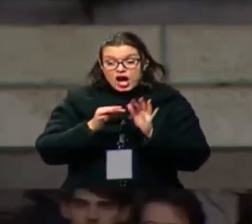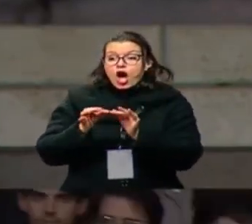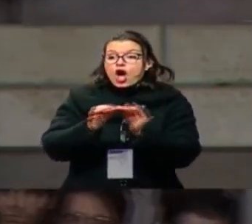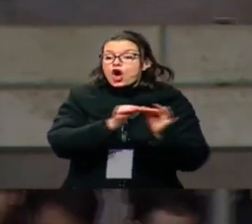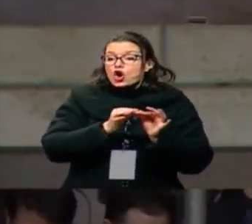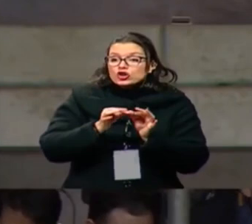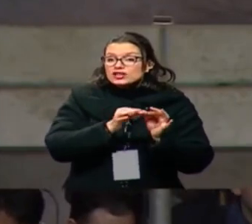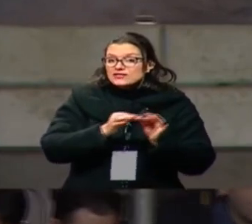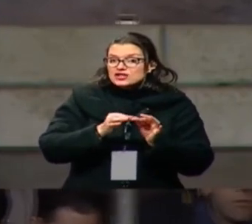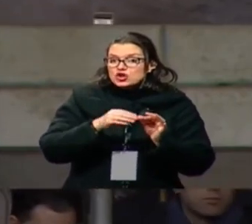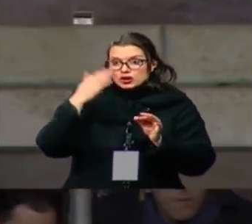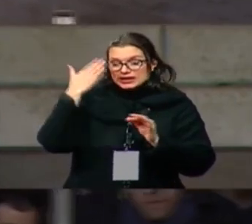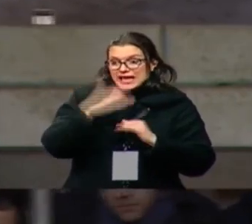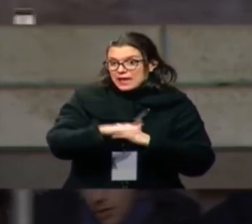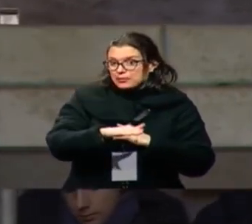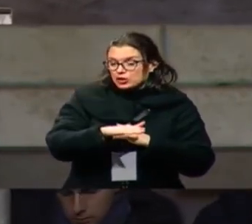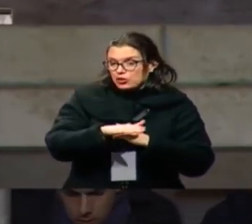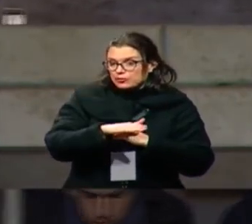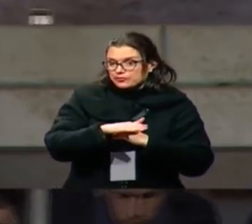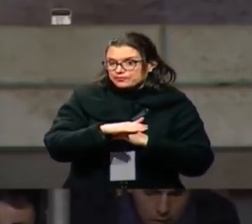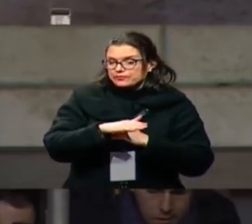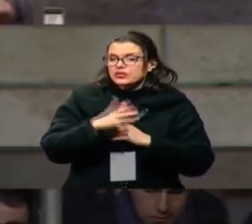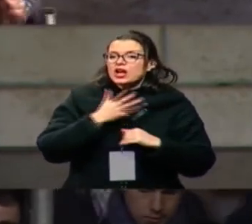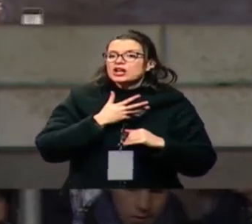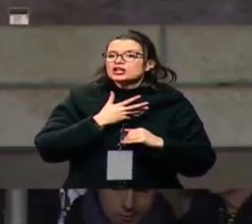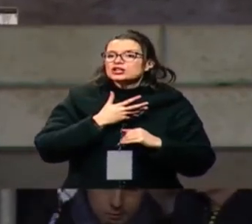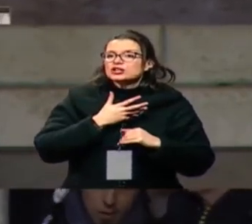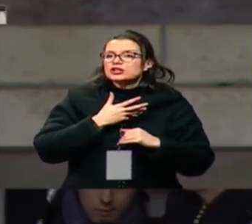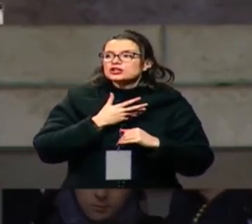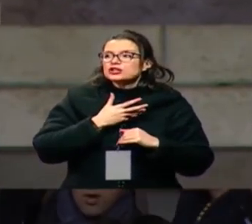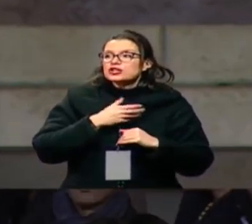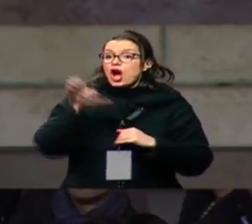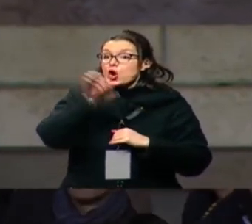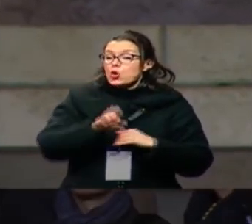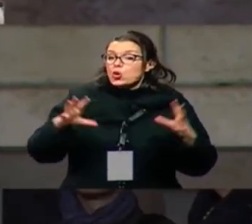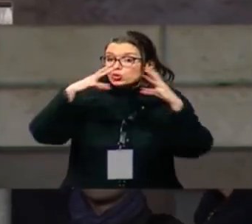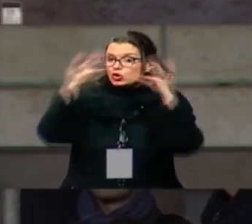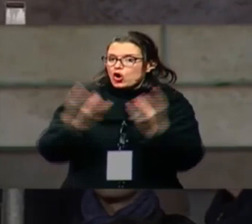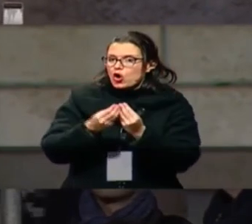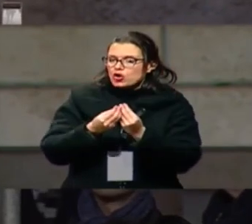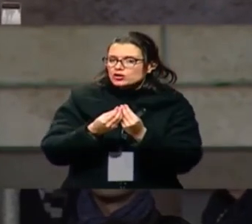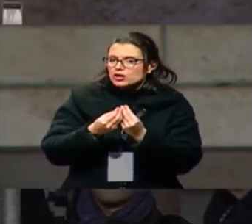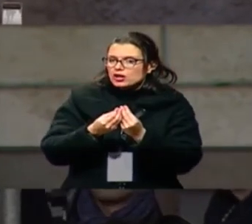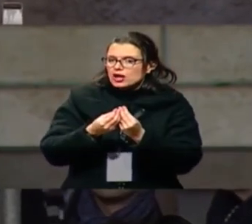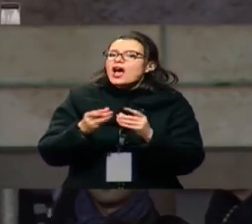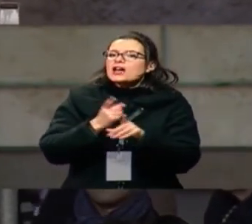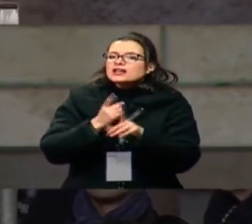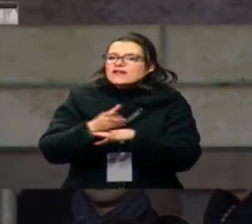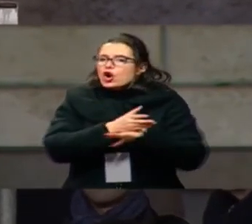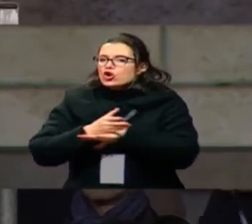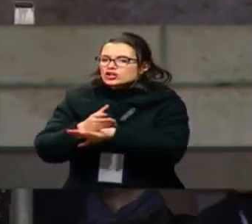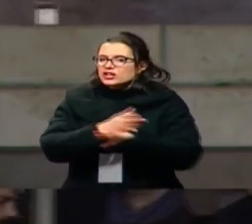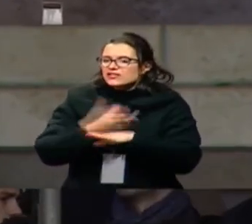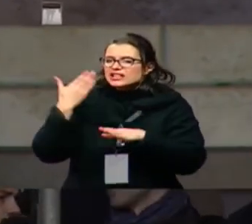l'eurobond cioè un'unione deve condividere i debiti non solo i crediti Anzi soprattutto i debiti